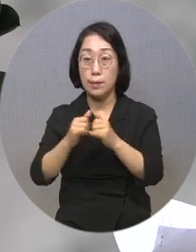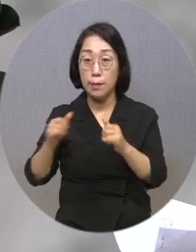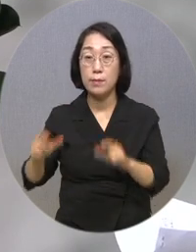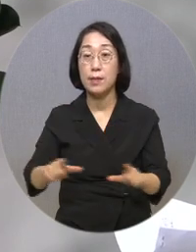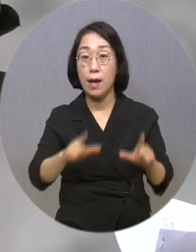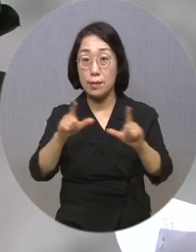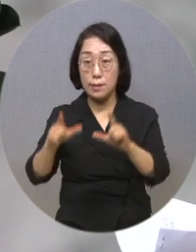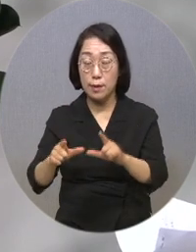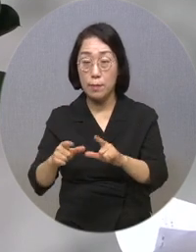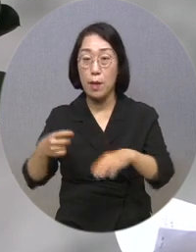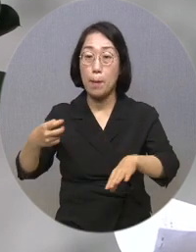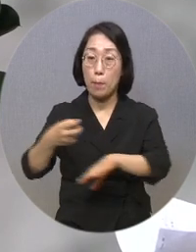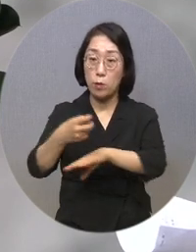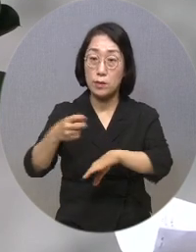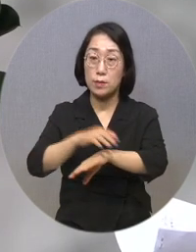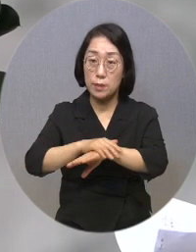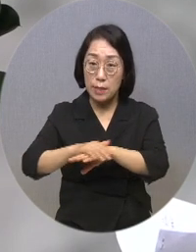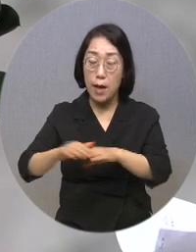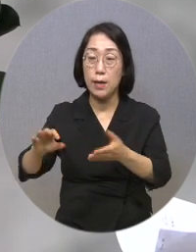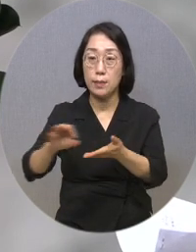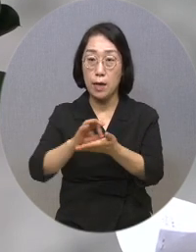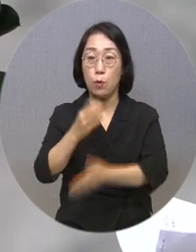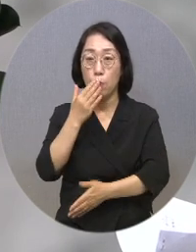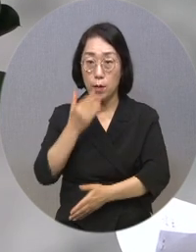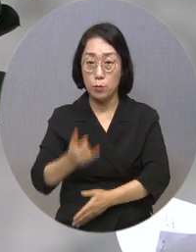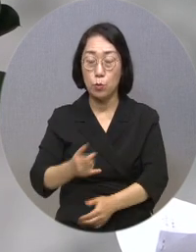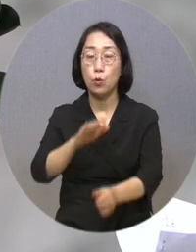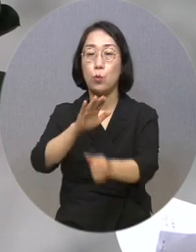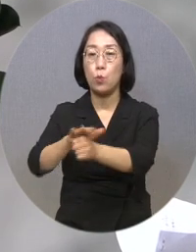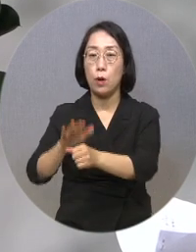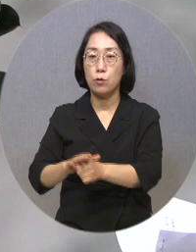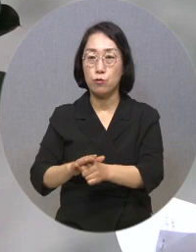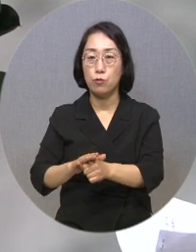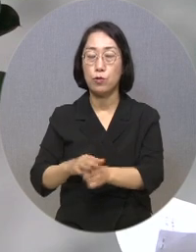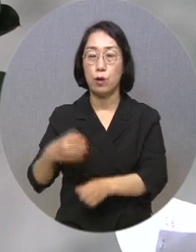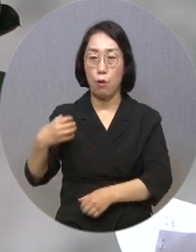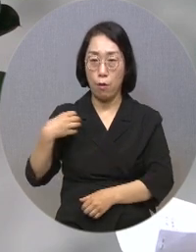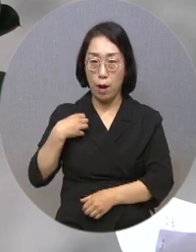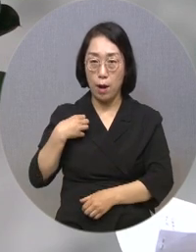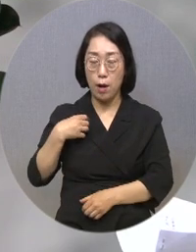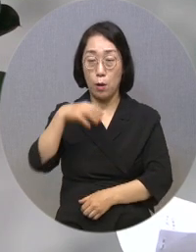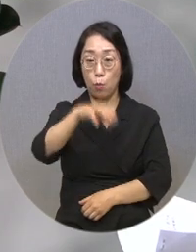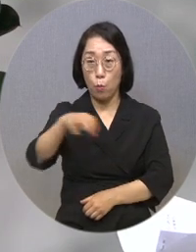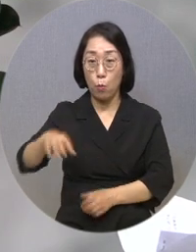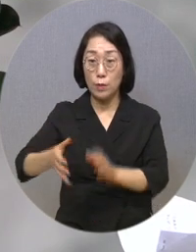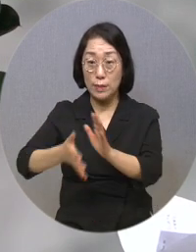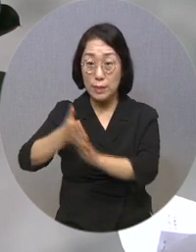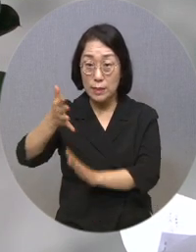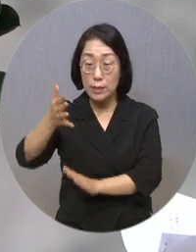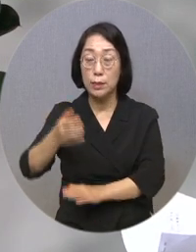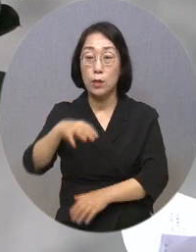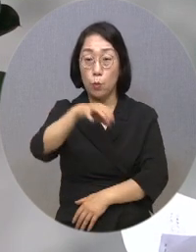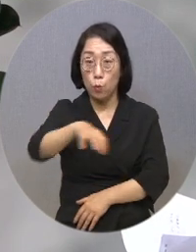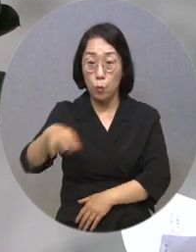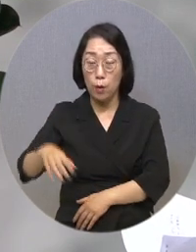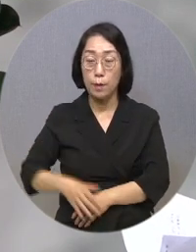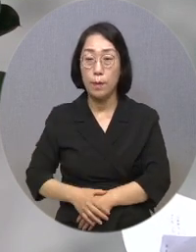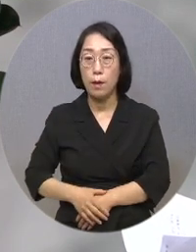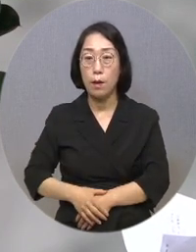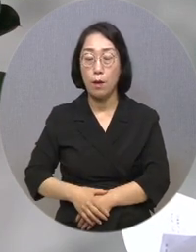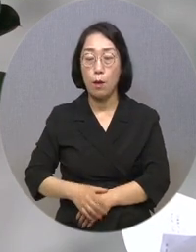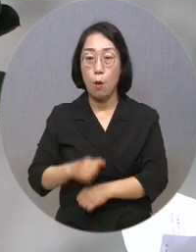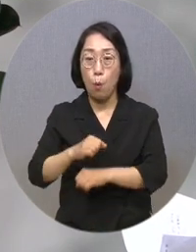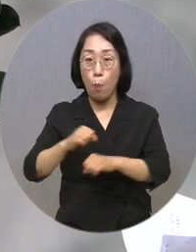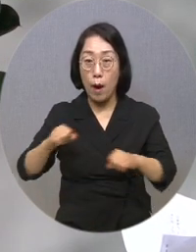오고 서비스가 제대로 될 수 있는 그 역할을 했는데 31개 시군 중에 광역버스가 지나가고